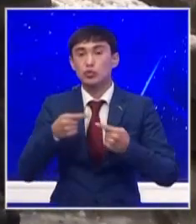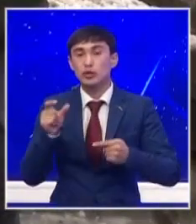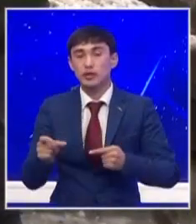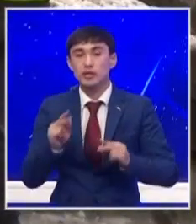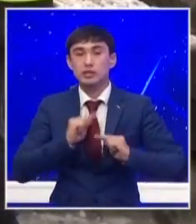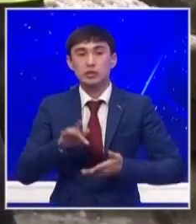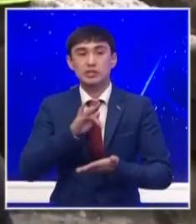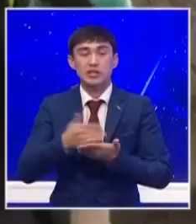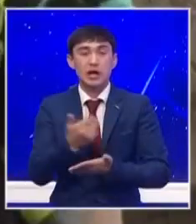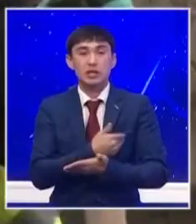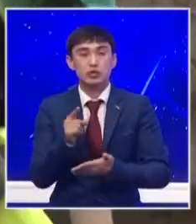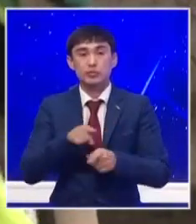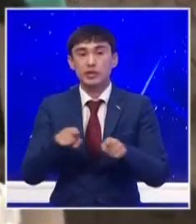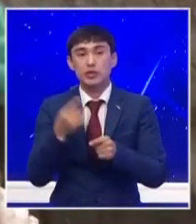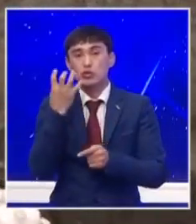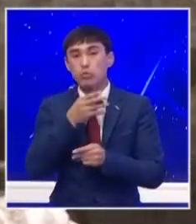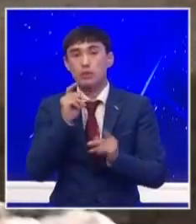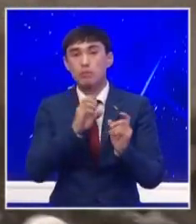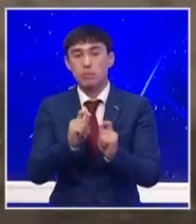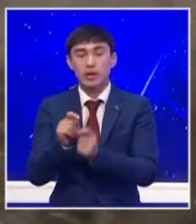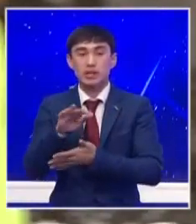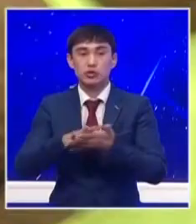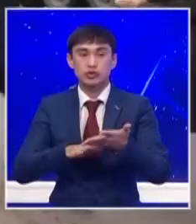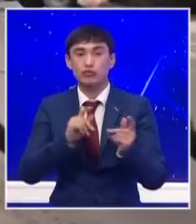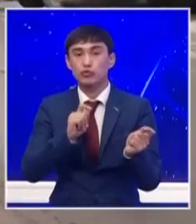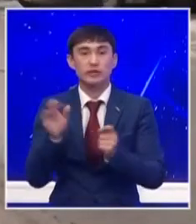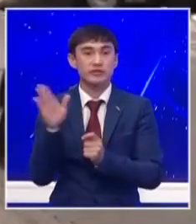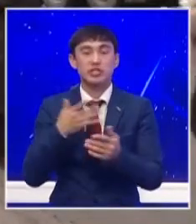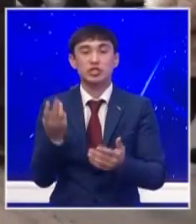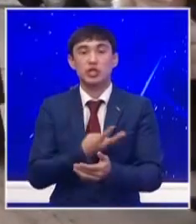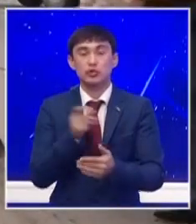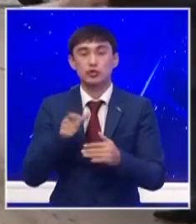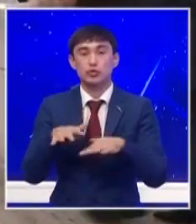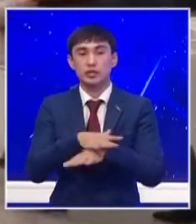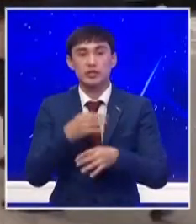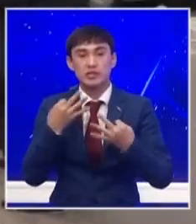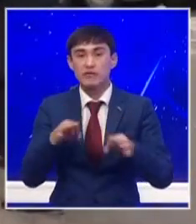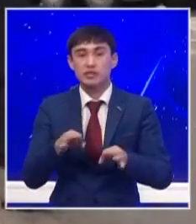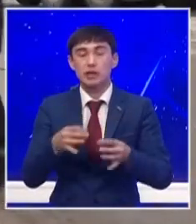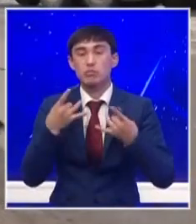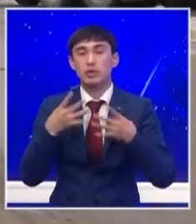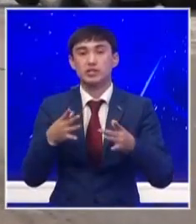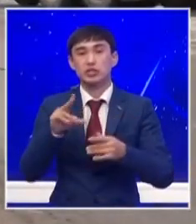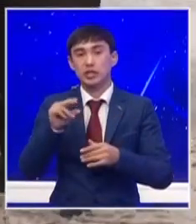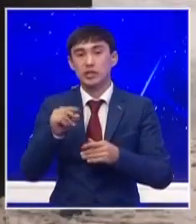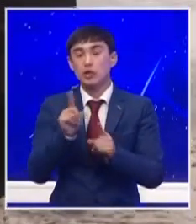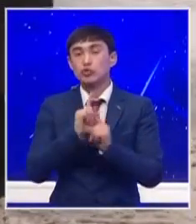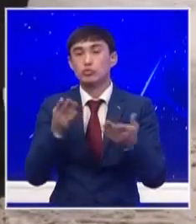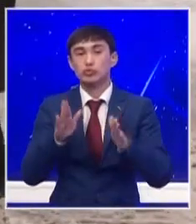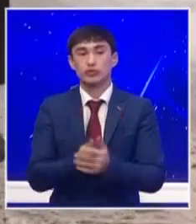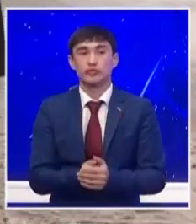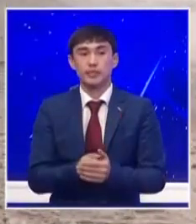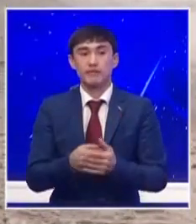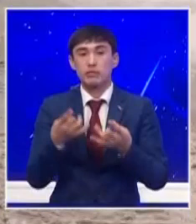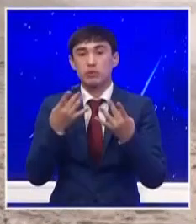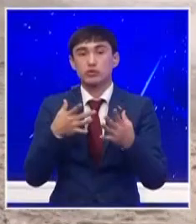сотрудники центра хотят чтобы такие тёплые подарки продолжили вручать все желающие независимо от праздничных Дат и особых случаев